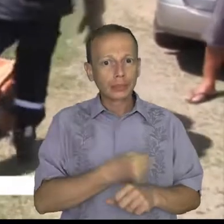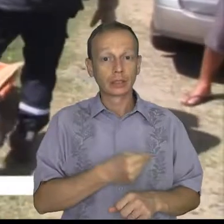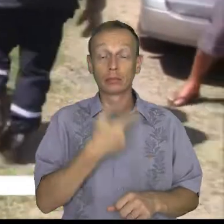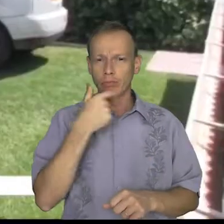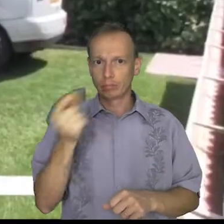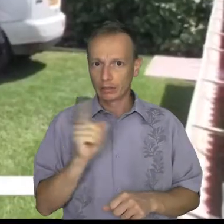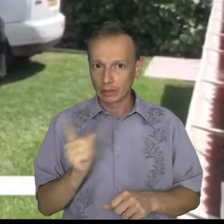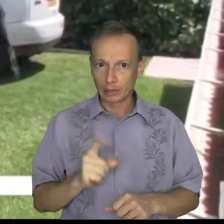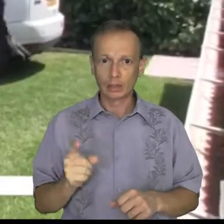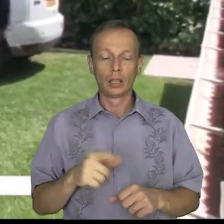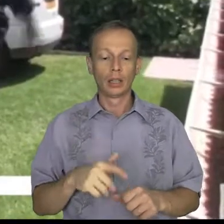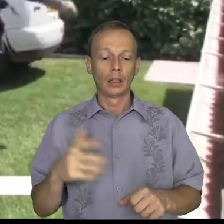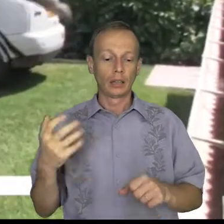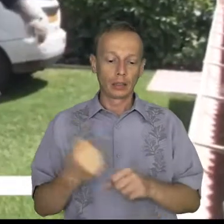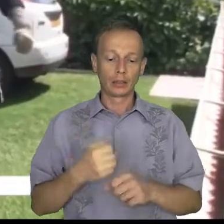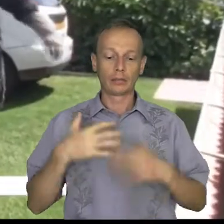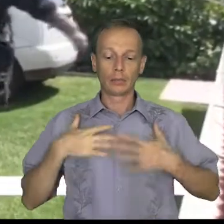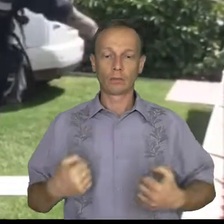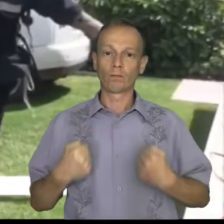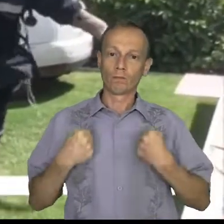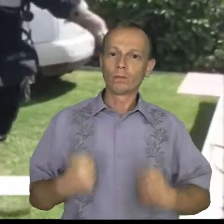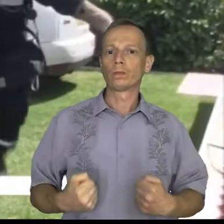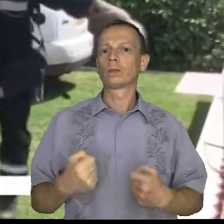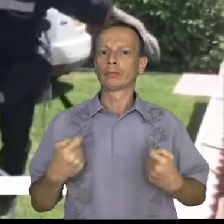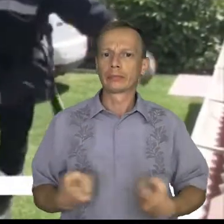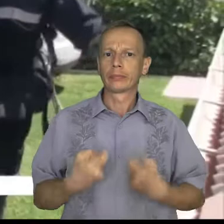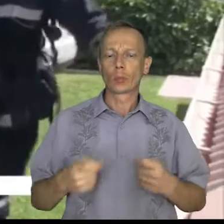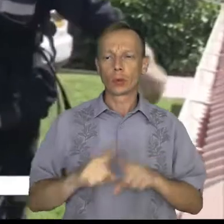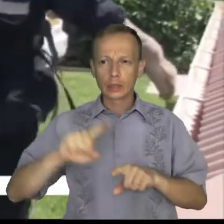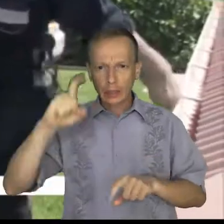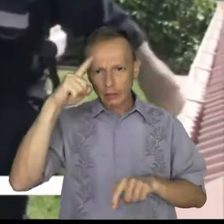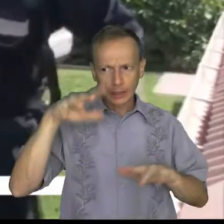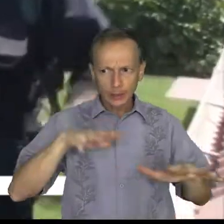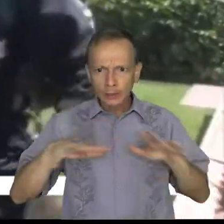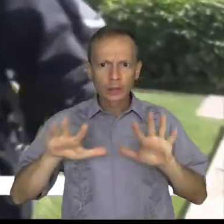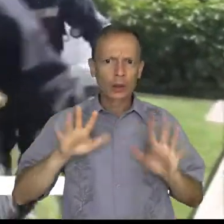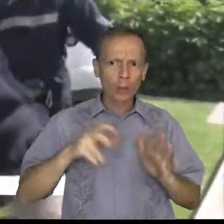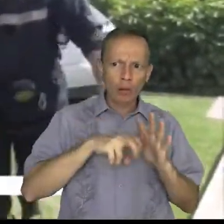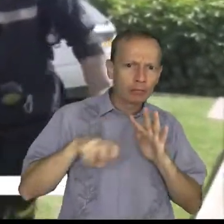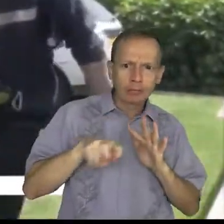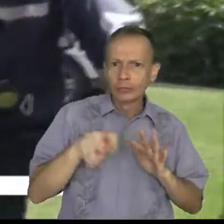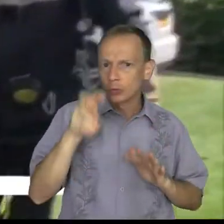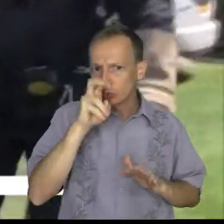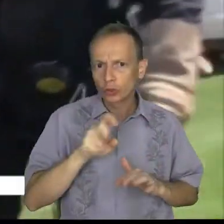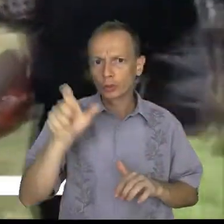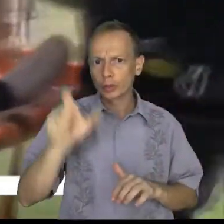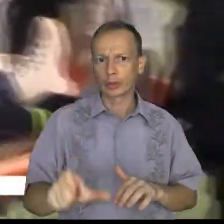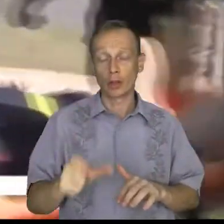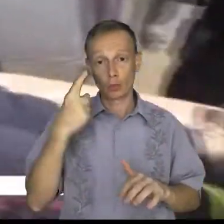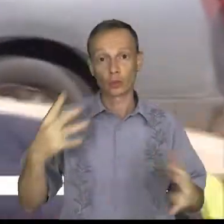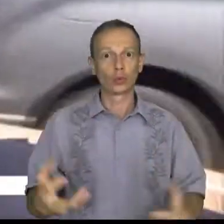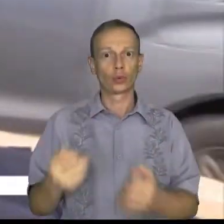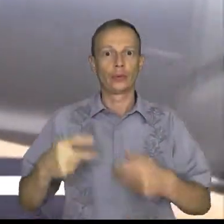fois réussi avec succès cette épreuve particulièrement éprouvante. Un maintien en forme physique primordial et des